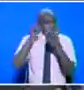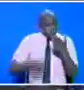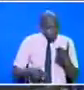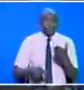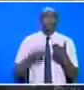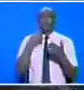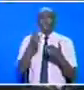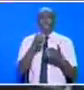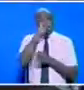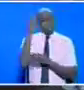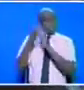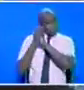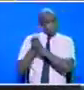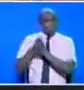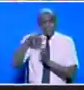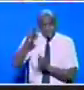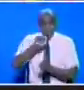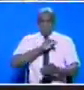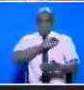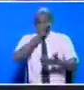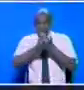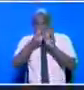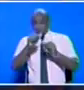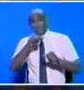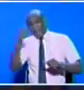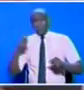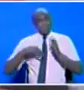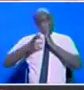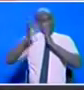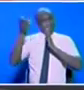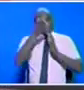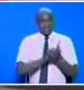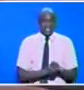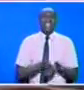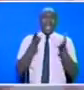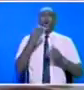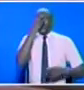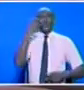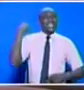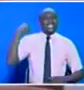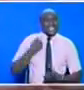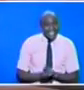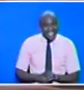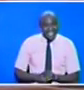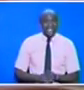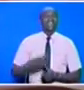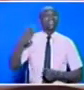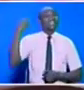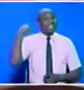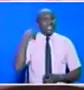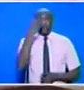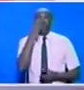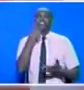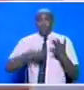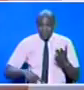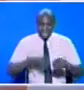Jubilee kuhusu madai kuwa wanafadhiliwa na taasisi au watu mashuhuri. Sasa Ruto jana Ruto anasema